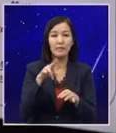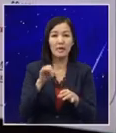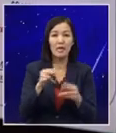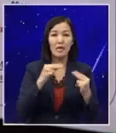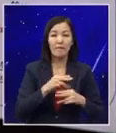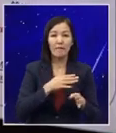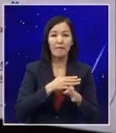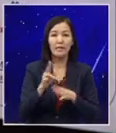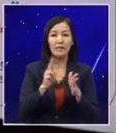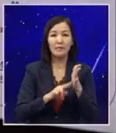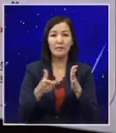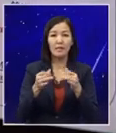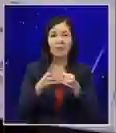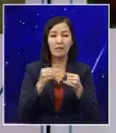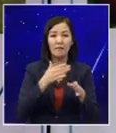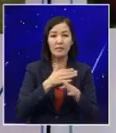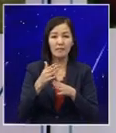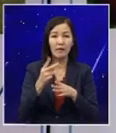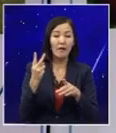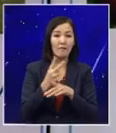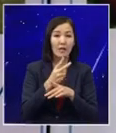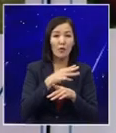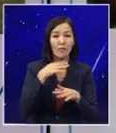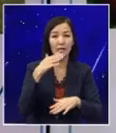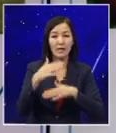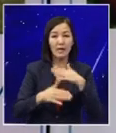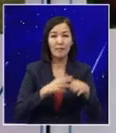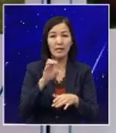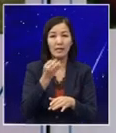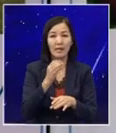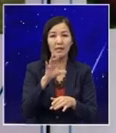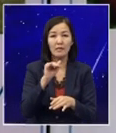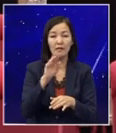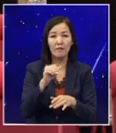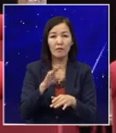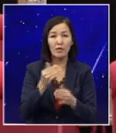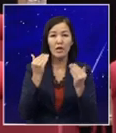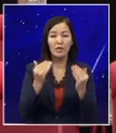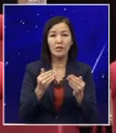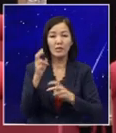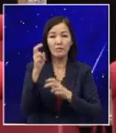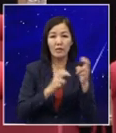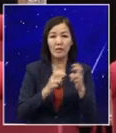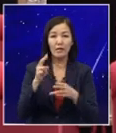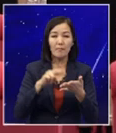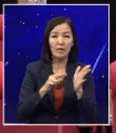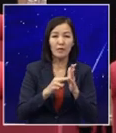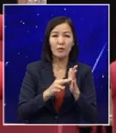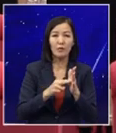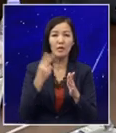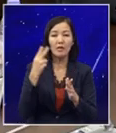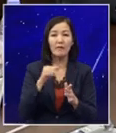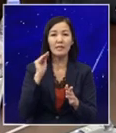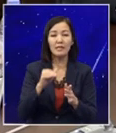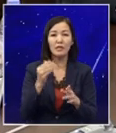выделено 70 гектаров земли. И второй мясокомбинат – «Тайсон Фуд». Согласно информации, на предприятии планируется создать около 20